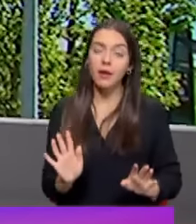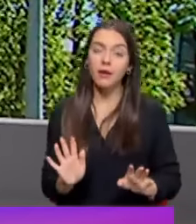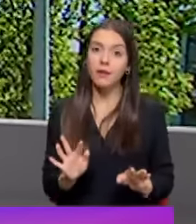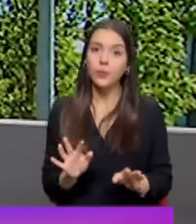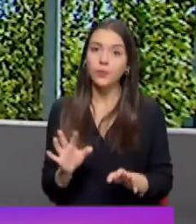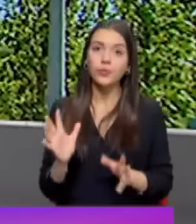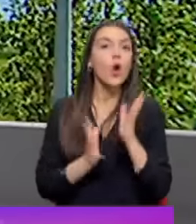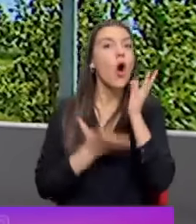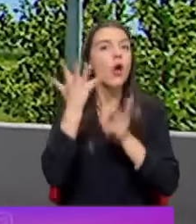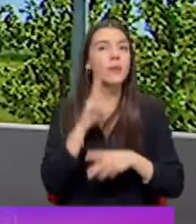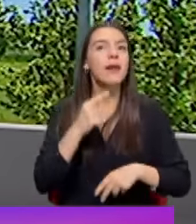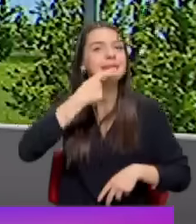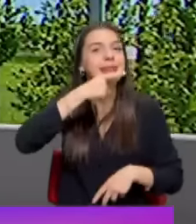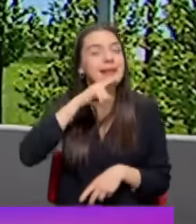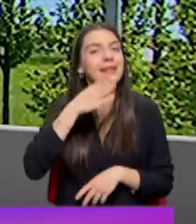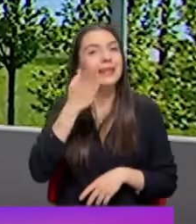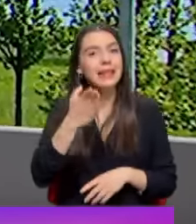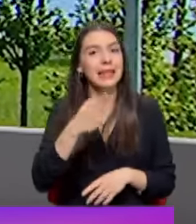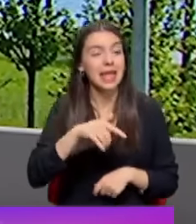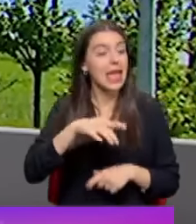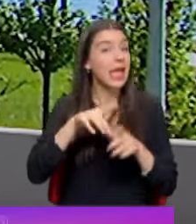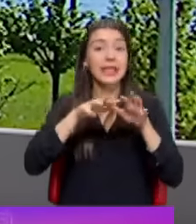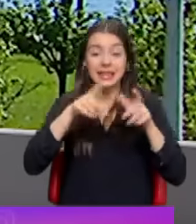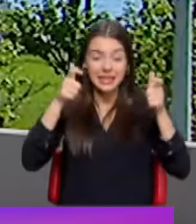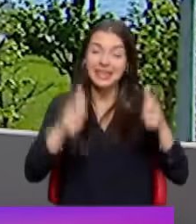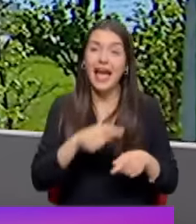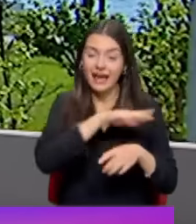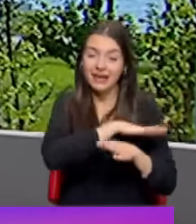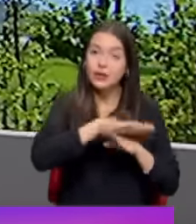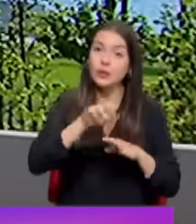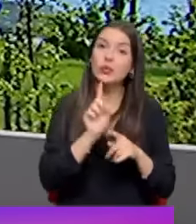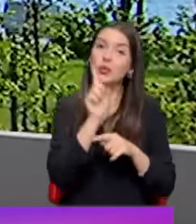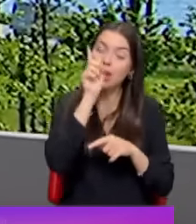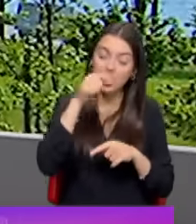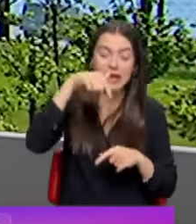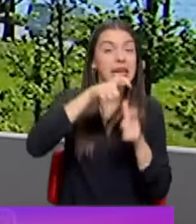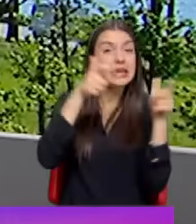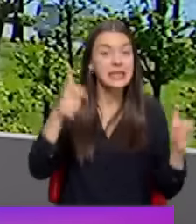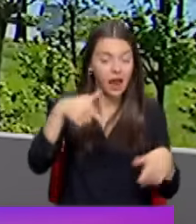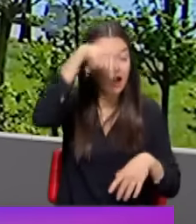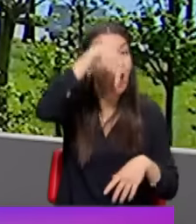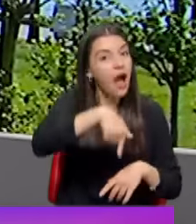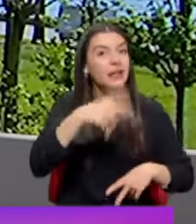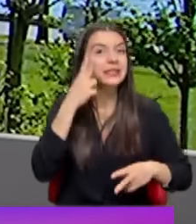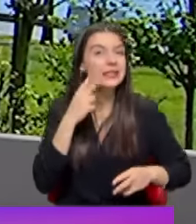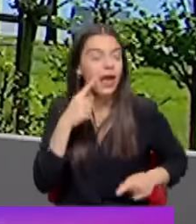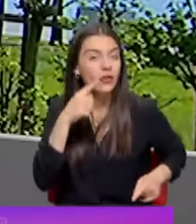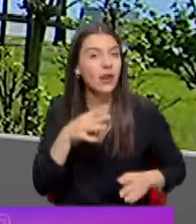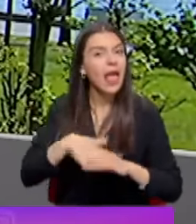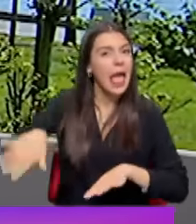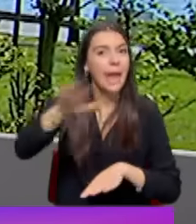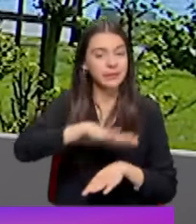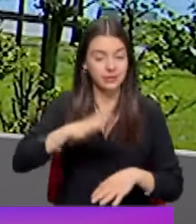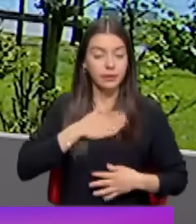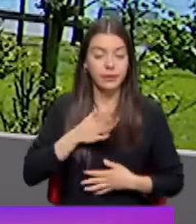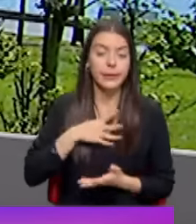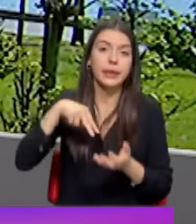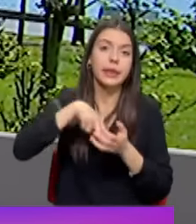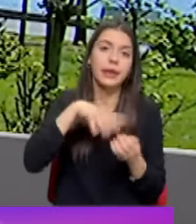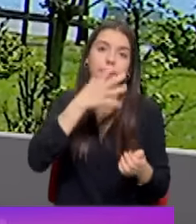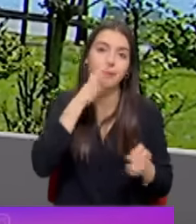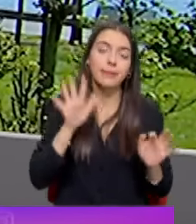Ormanımızın, zeytinliğimizin, yerin üstündeki zenginliklerimizin, yerin altındaki zenginliklerimizin başında durmamız gereken bir